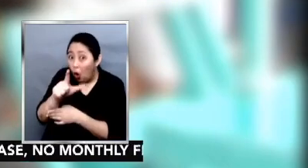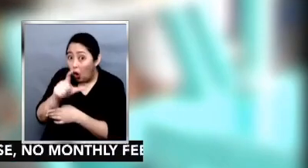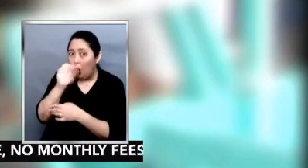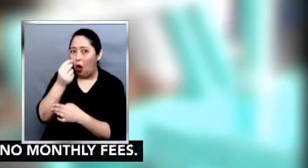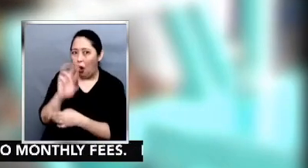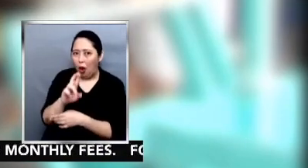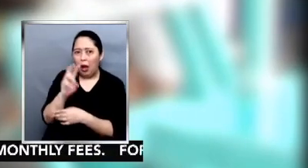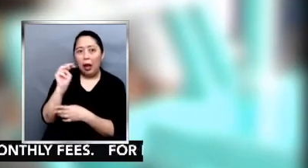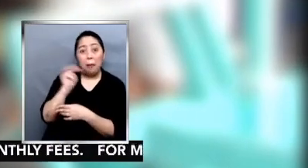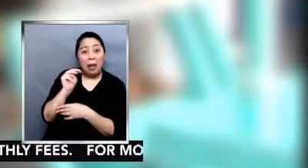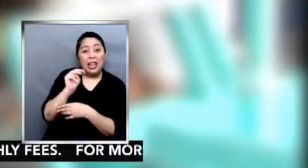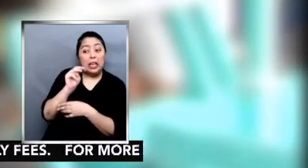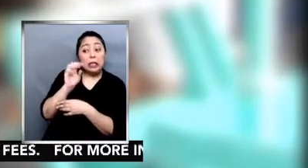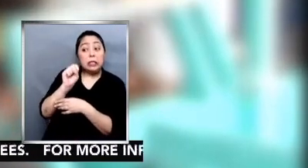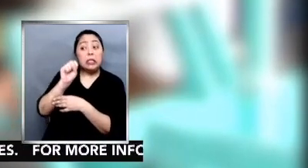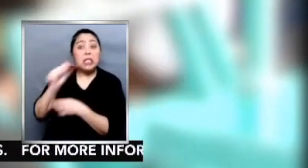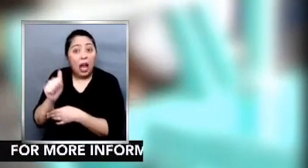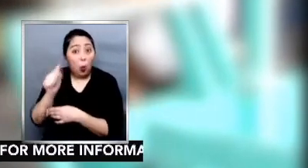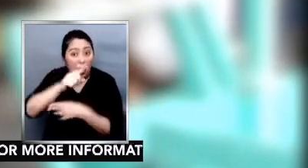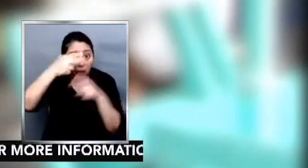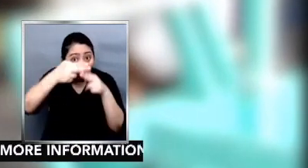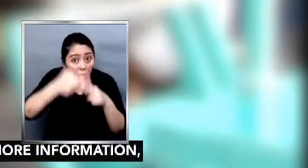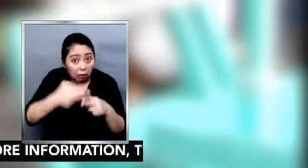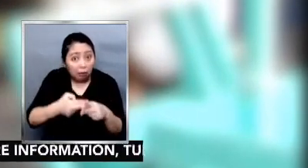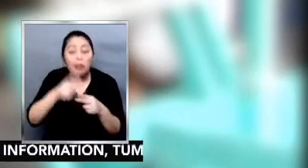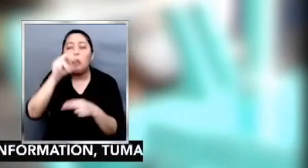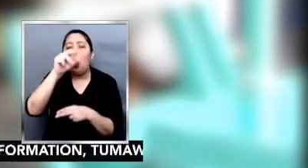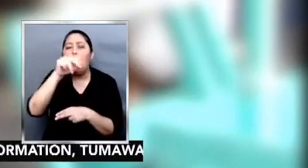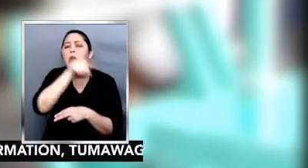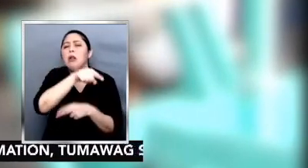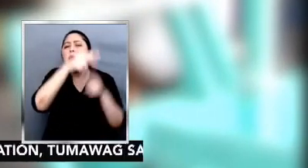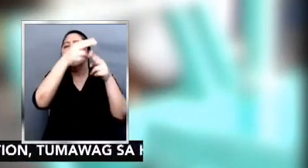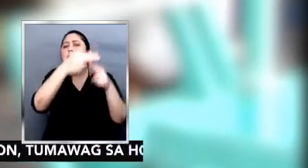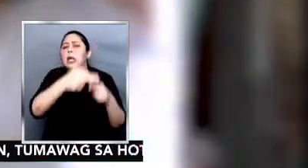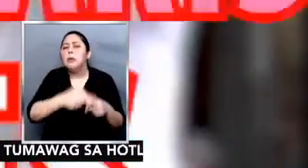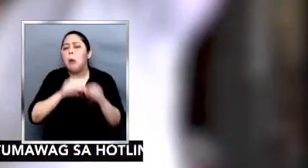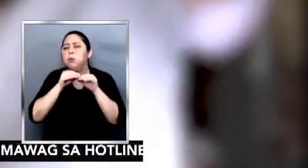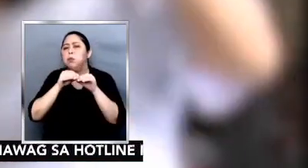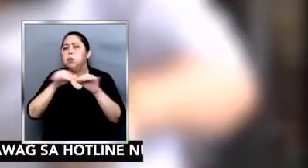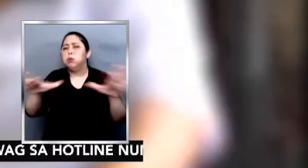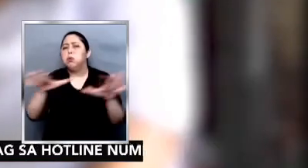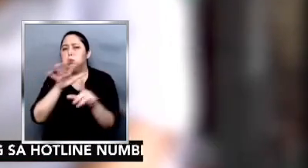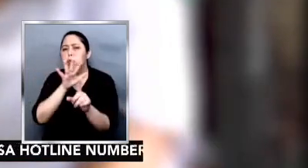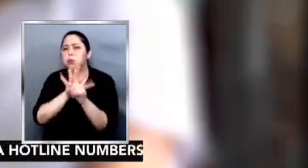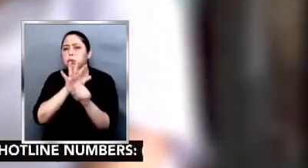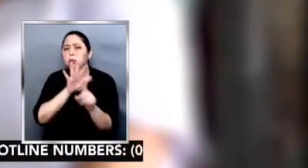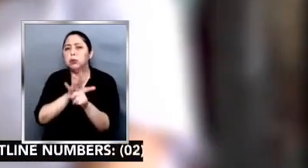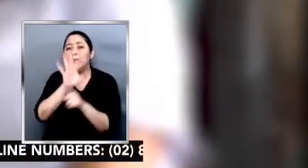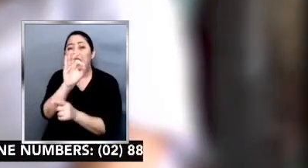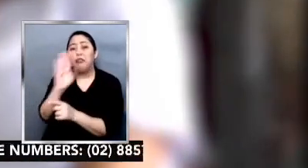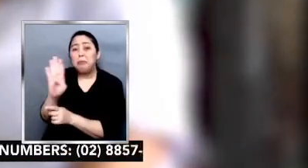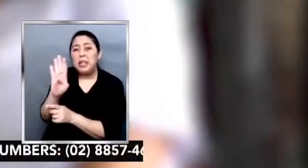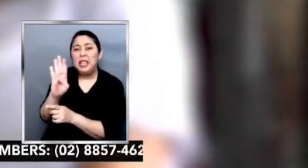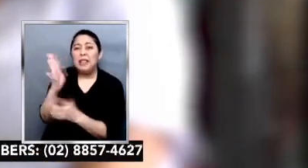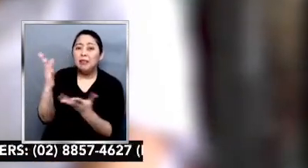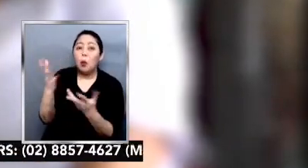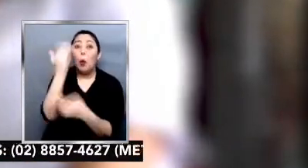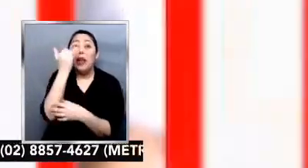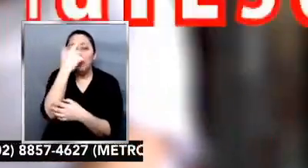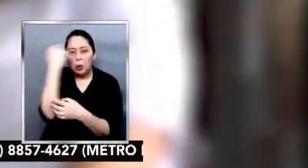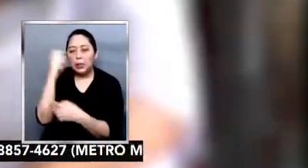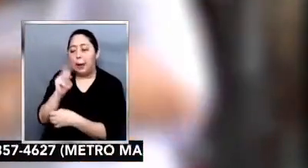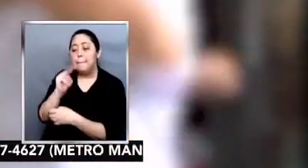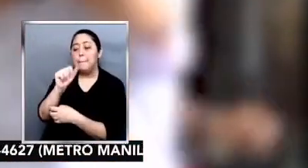mga ma'am sir. Nag-viral ang mga pangalan na ito sa social media sa ibang dahilan. Halimbawa, Marites ay short daw